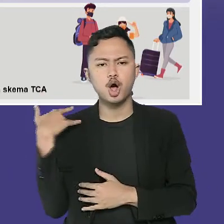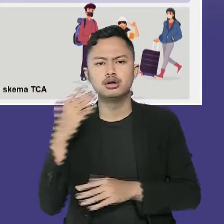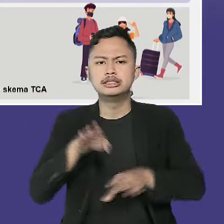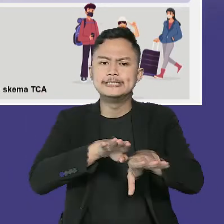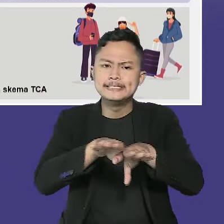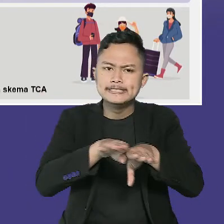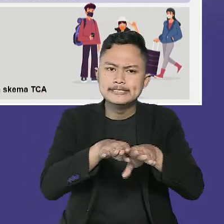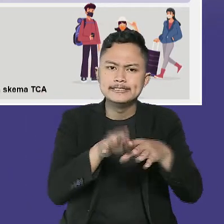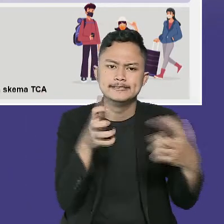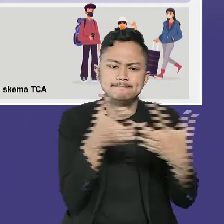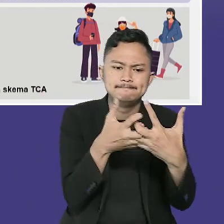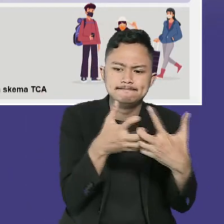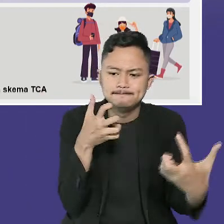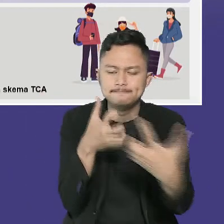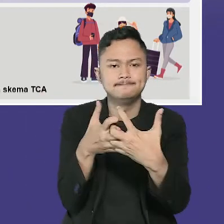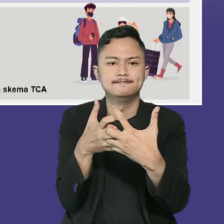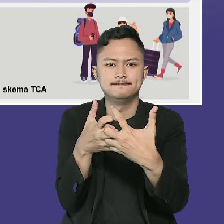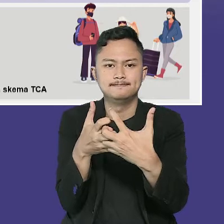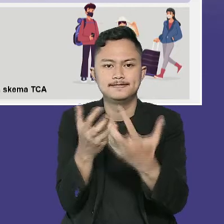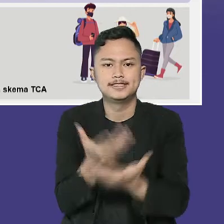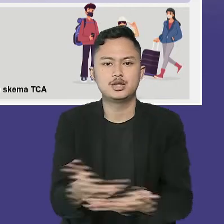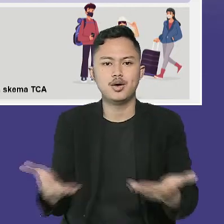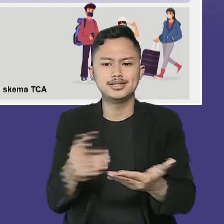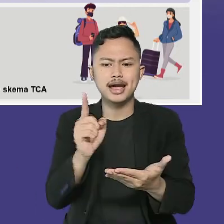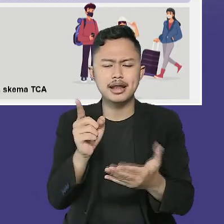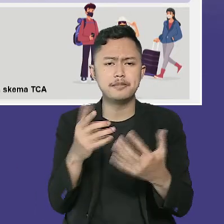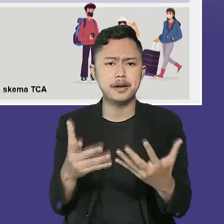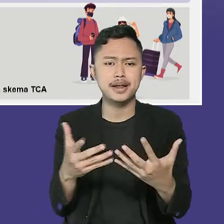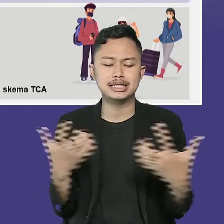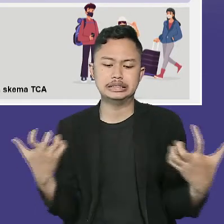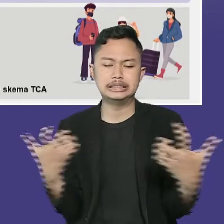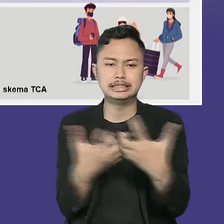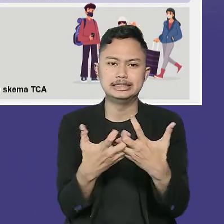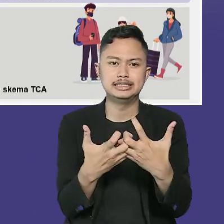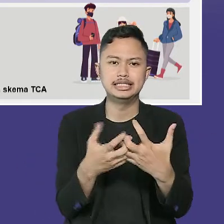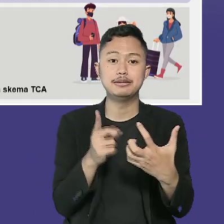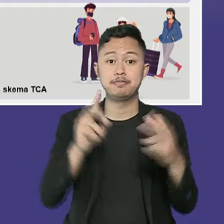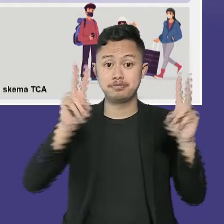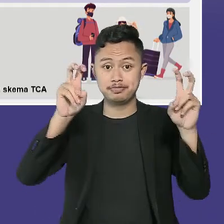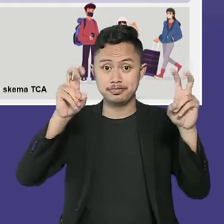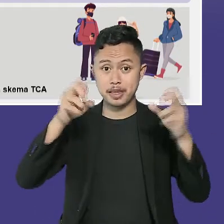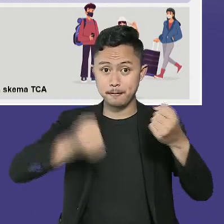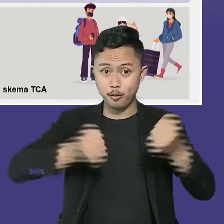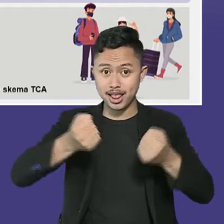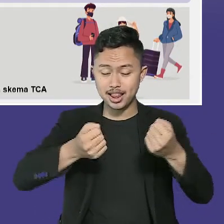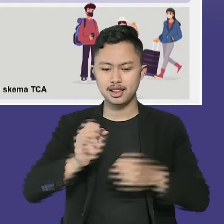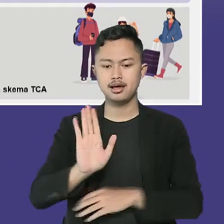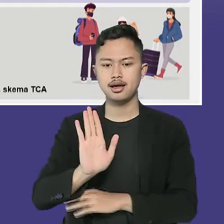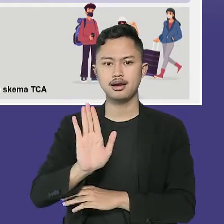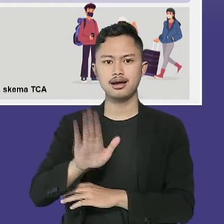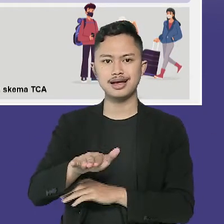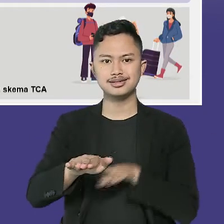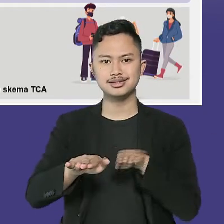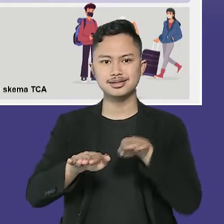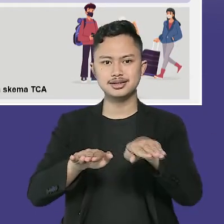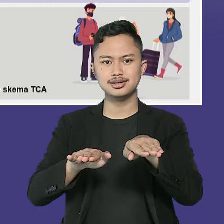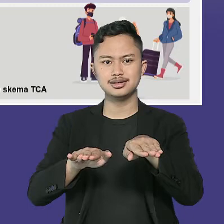adaptif dengan perubahan yang ada karena prinsip gas dan rem diterapkan dalam pengendalian